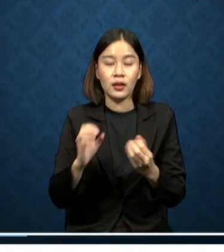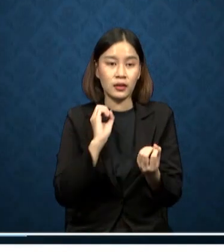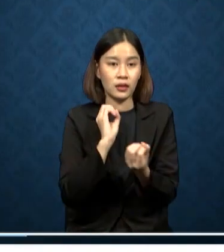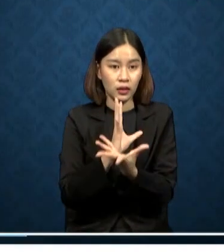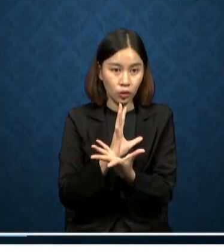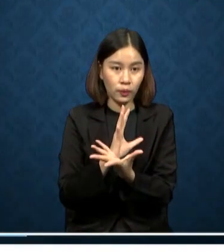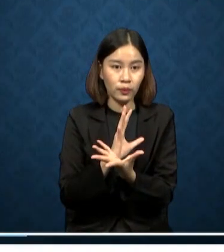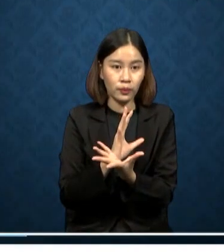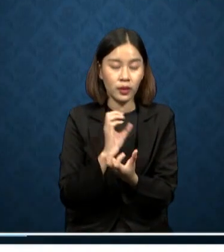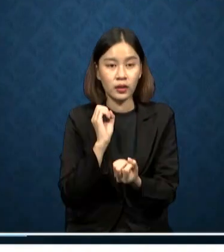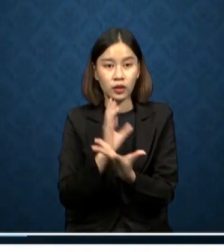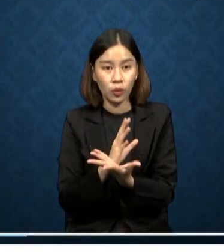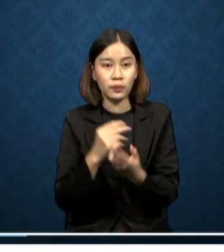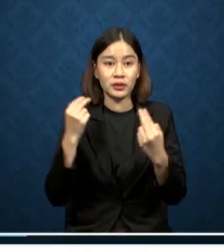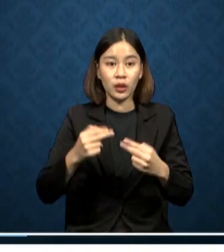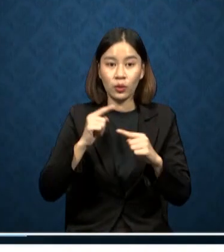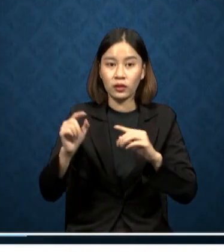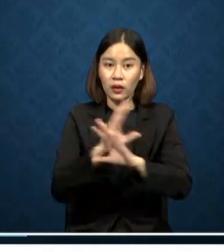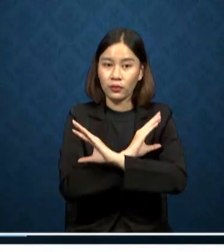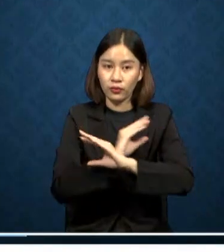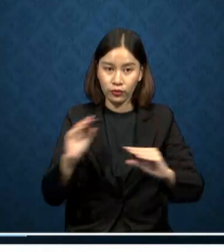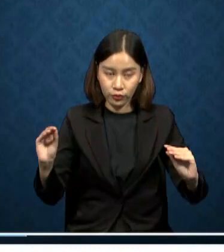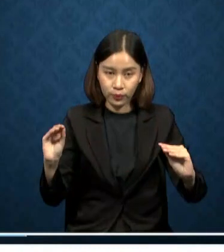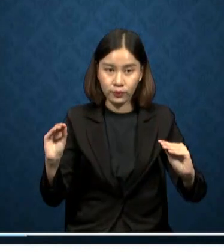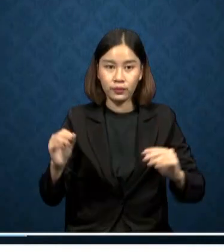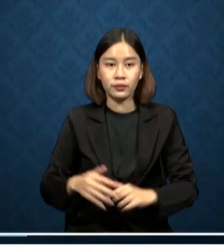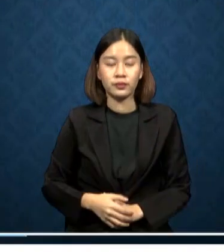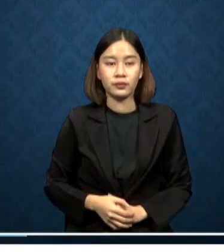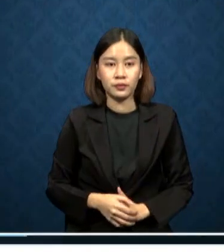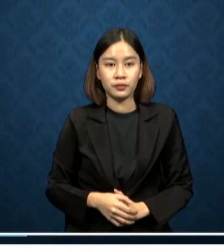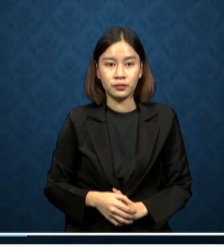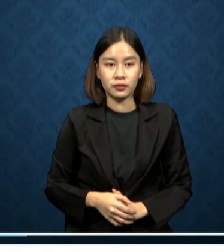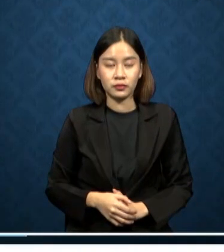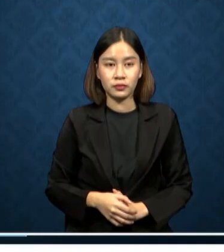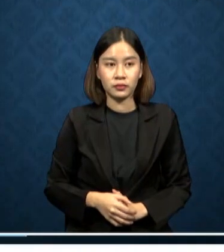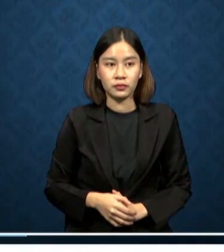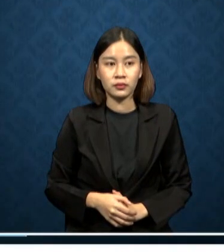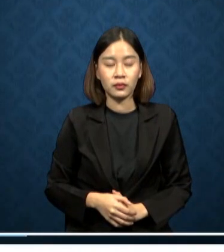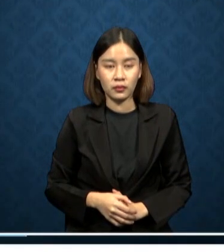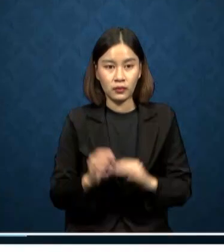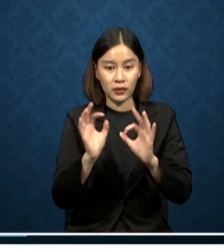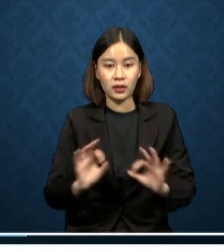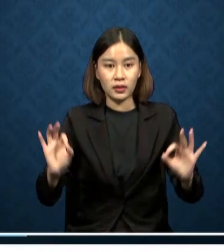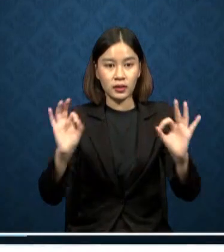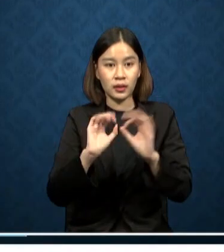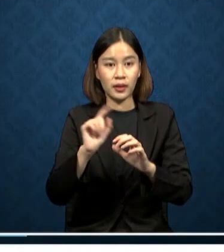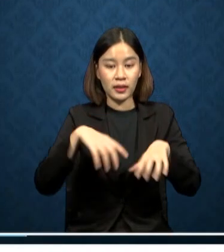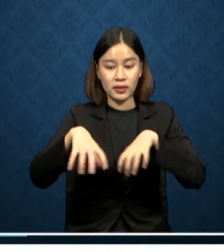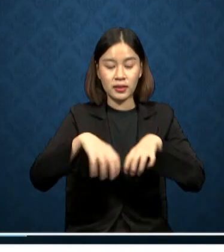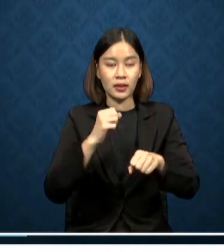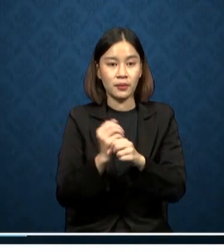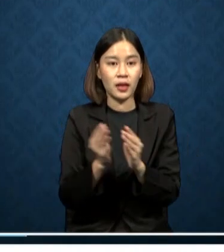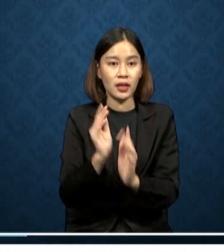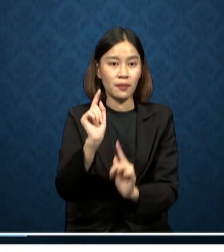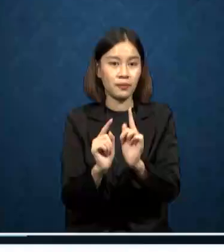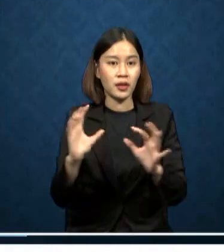เหตุกณ์กวธตรนแรง จะต้องยุติศลงโยส้นเชิงดังนั้นควรจัดทำตัชีวต